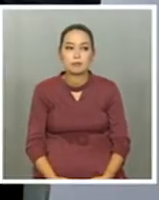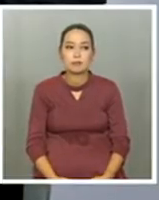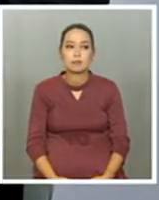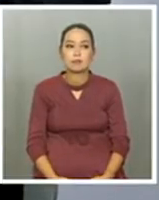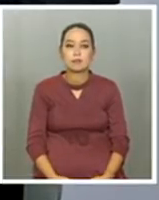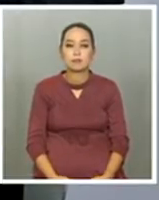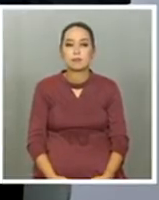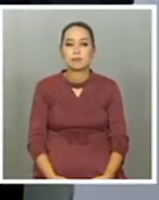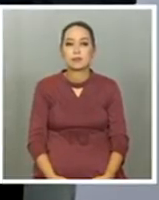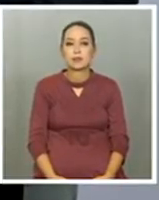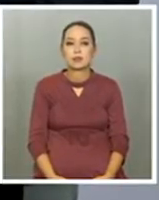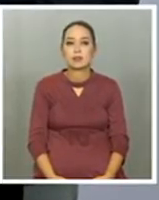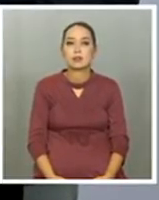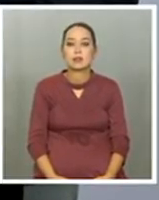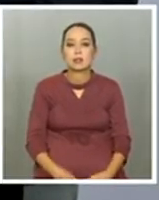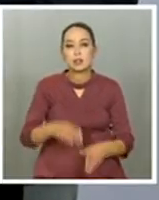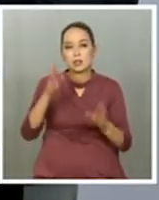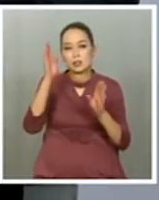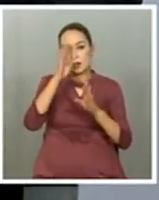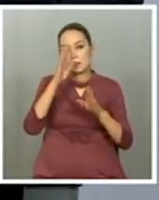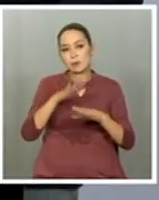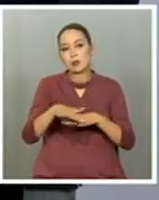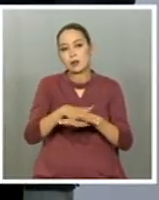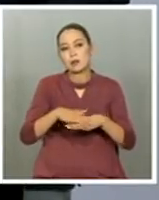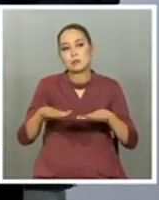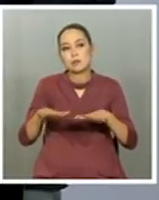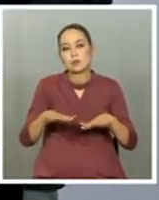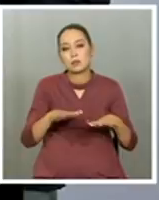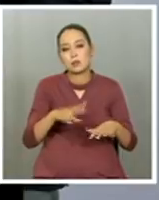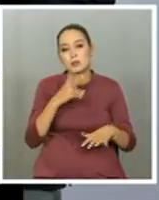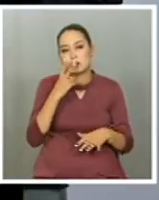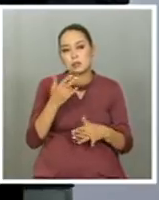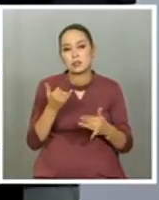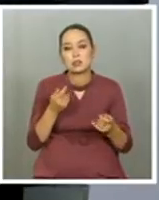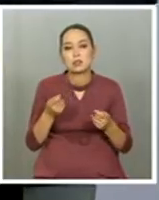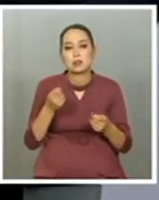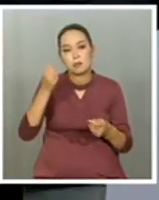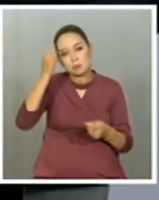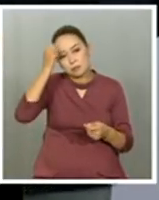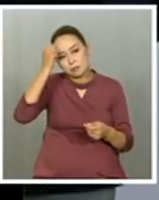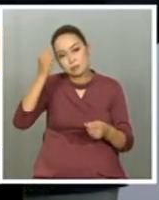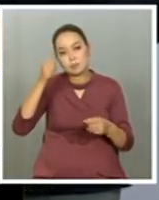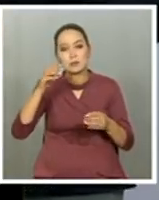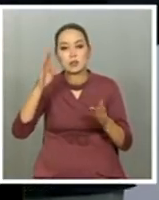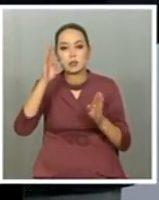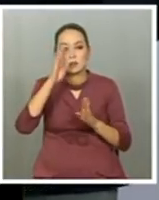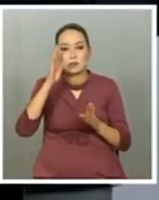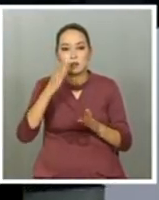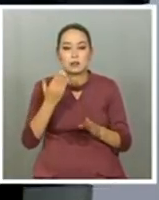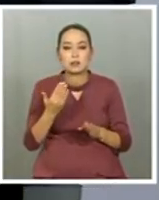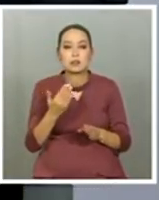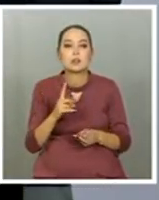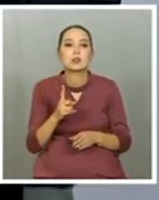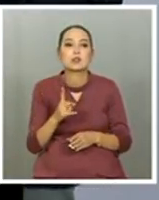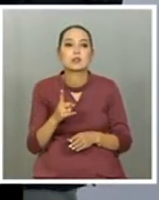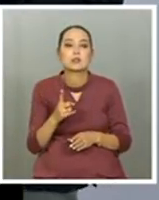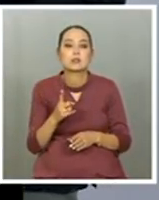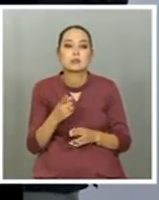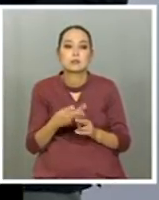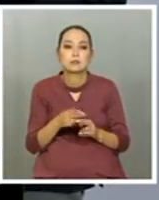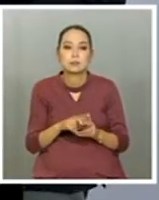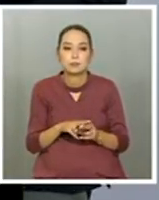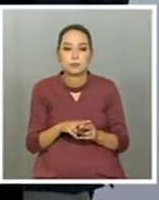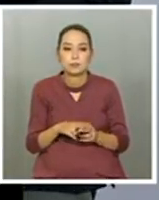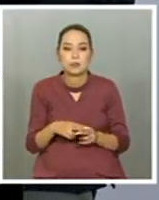қорғауға алынған табиғи аумақтардың келесі бір санаты ол табиғат ескерткіштері. Оларды біз не үшін құрамыз?